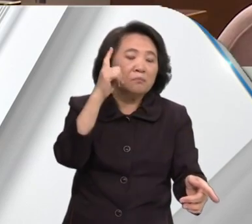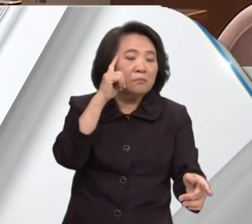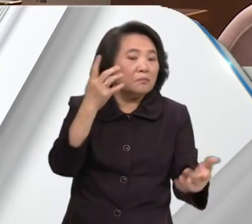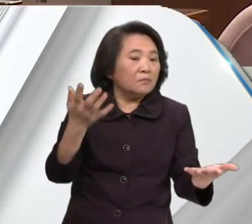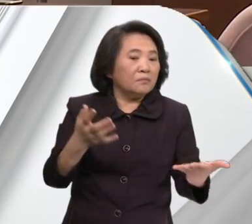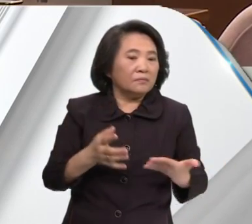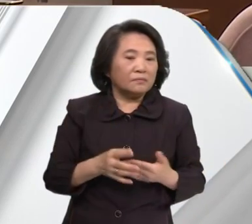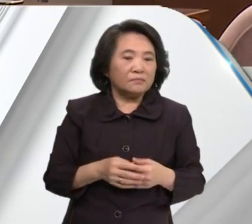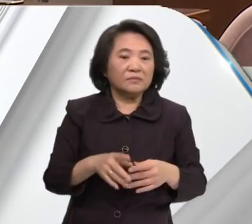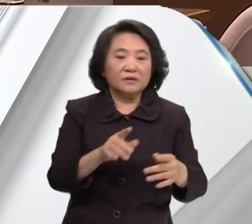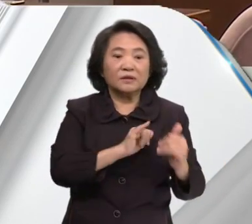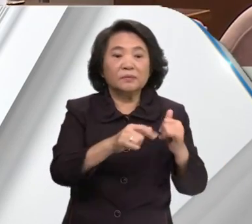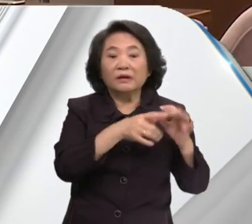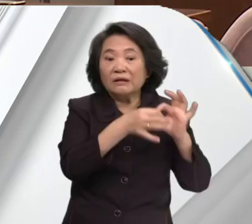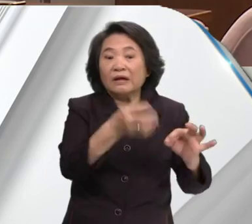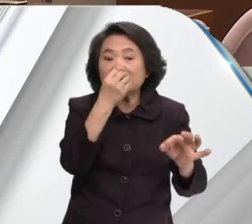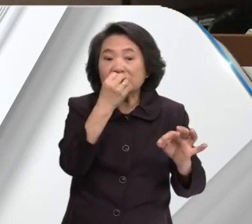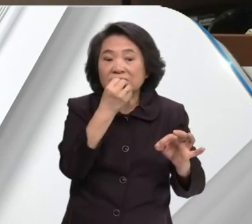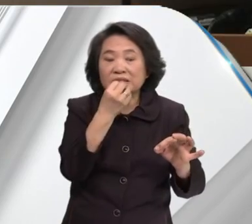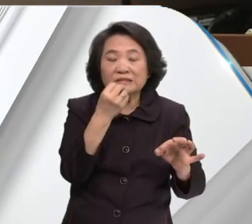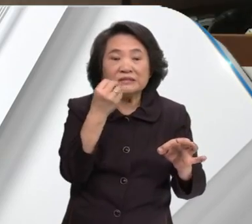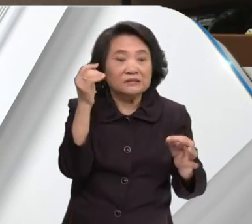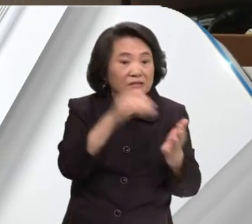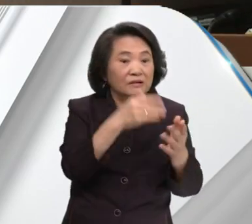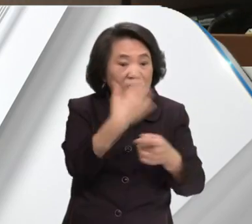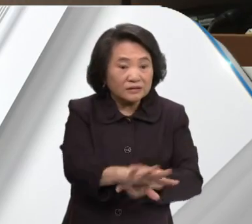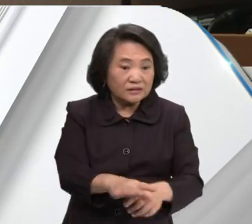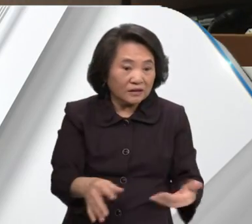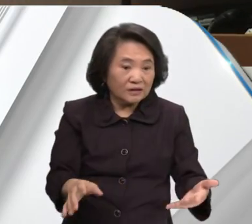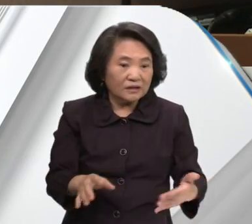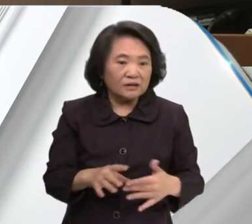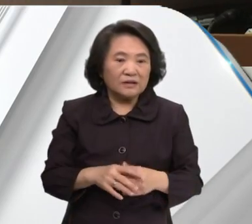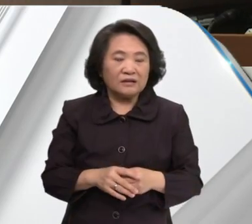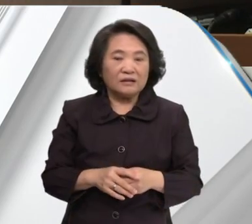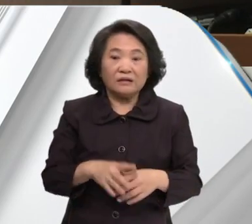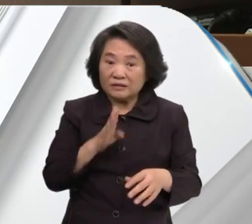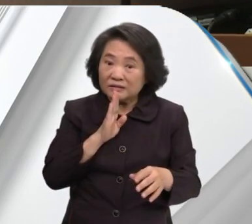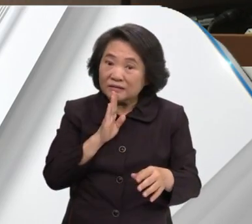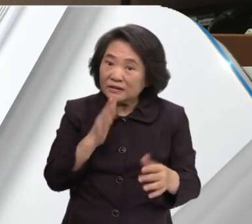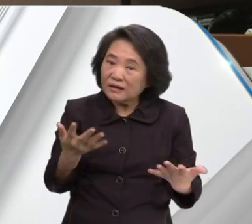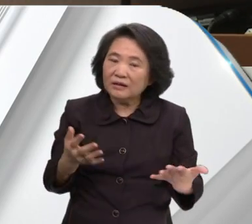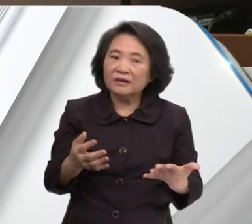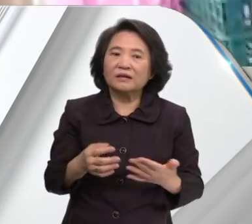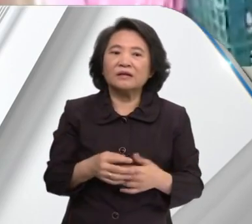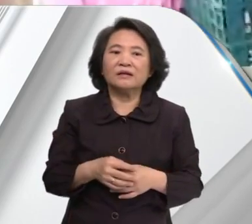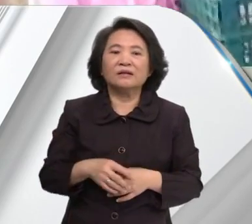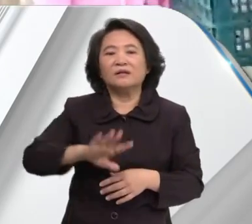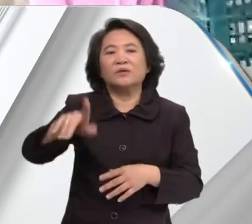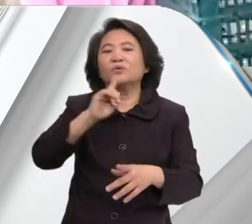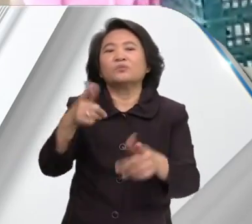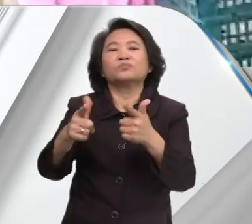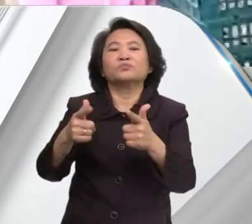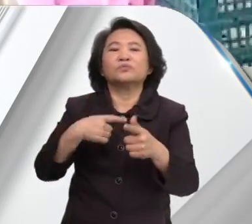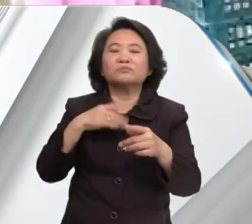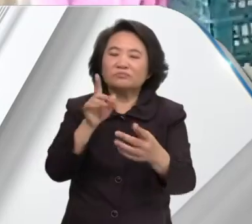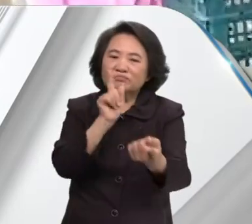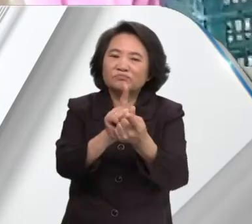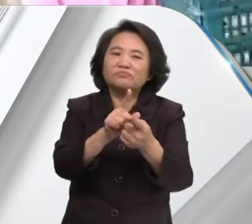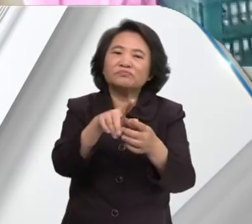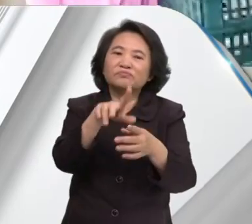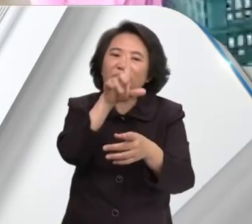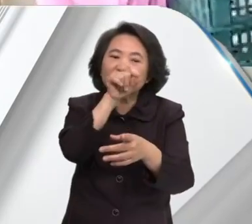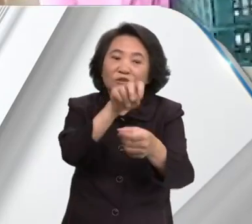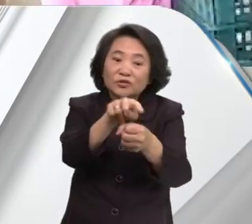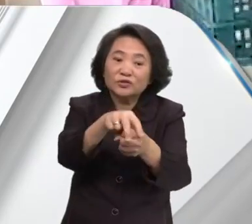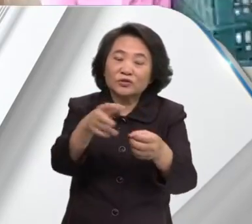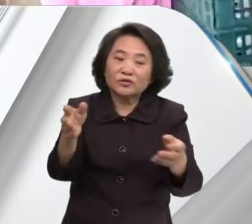呀、啊，让人民继续吃，一直吃，一直吃，吃到死，不是这样子吗？ 不是这样子，那我们已经对畜牧